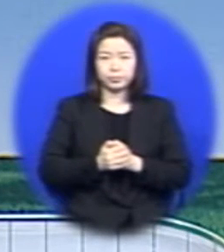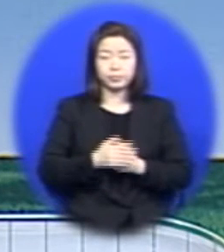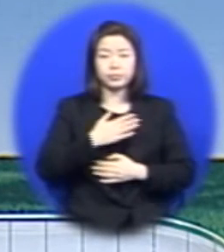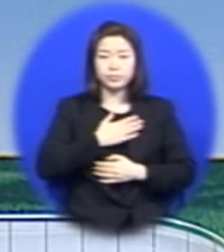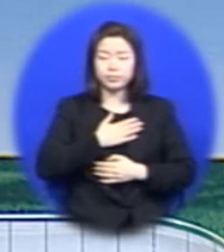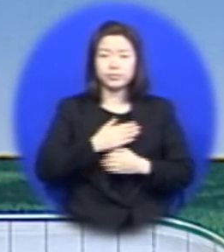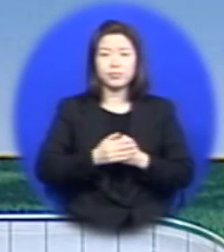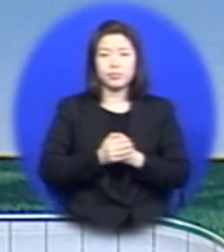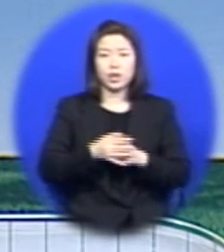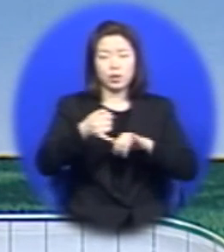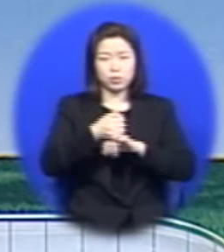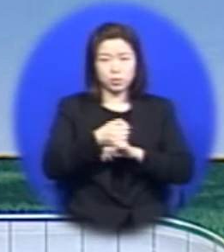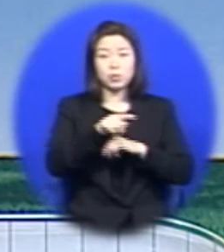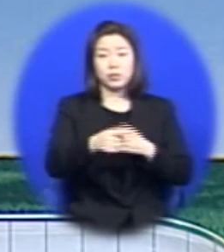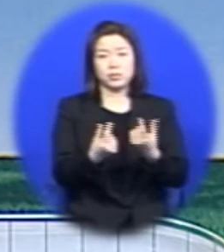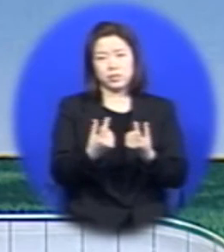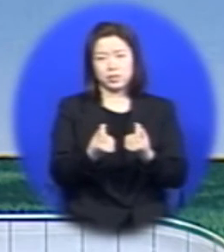제가 꼭 그랬거든요.